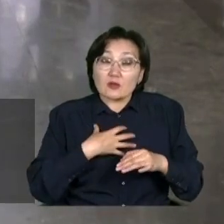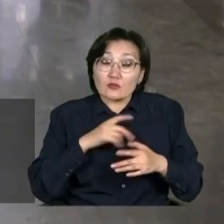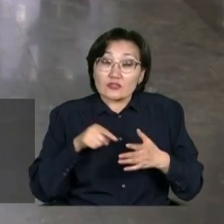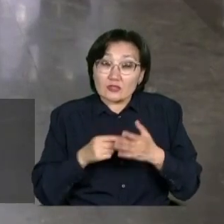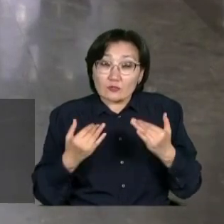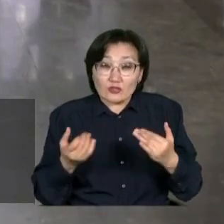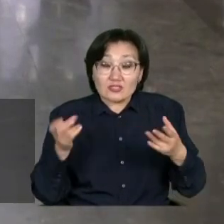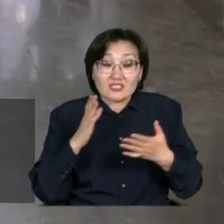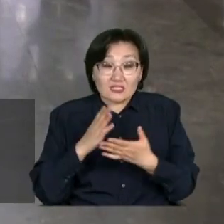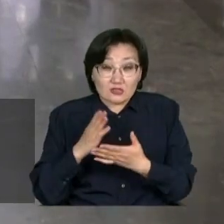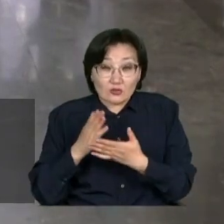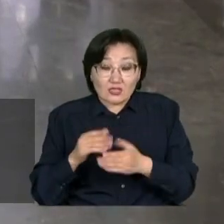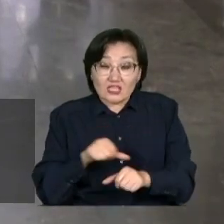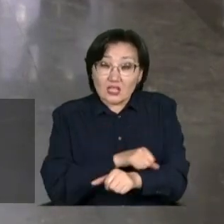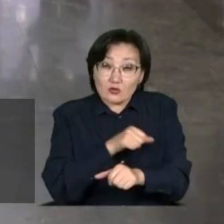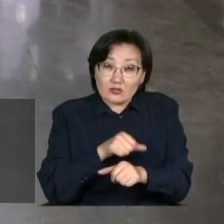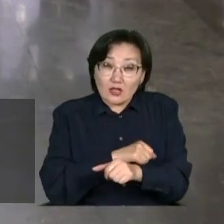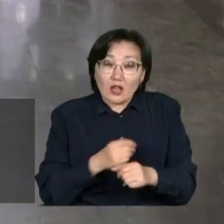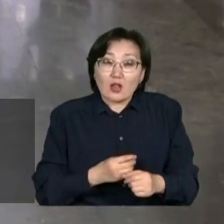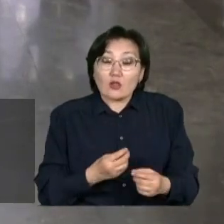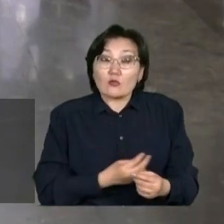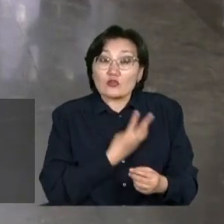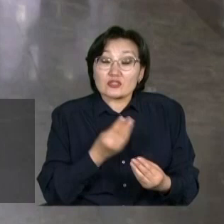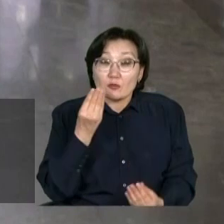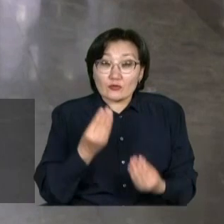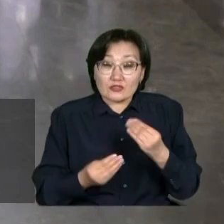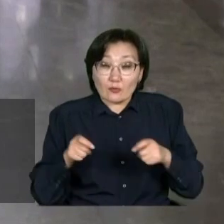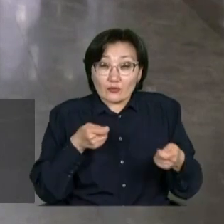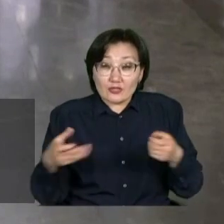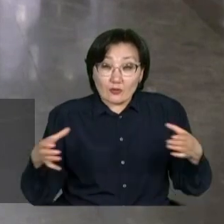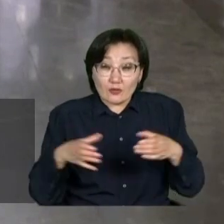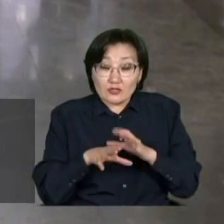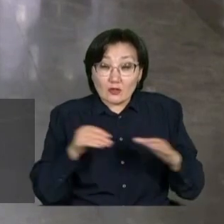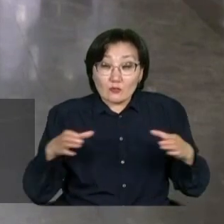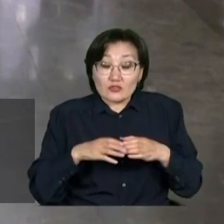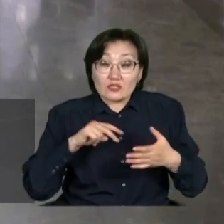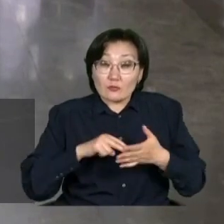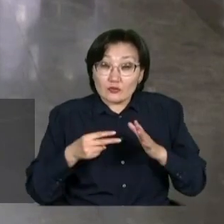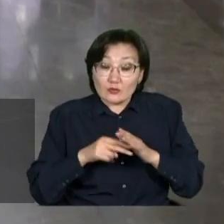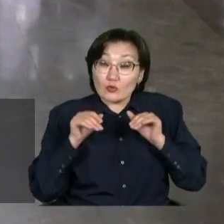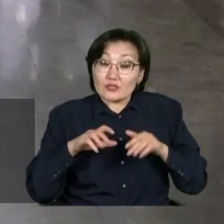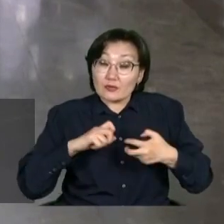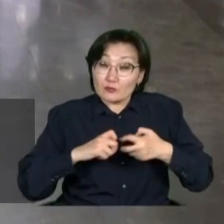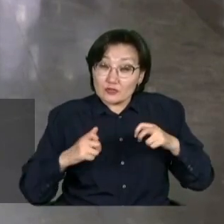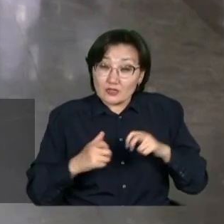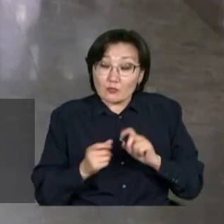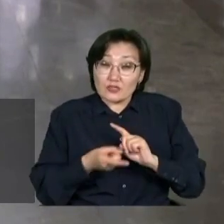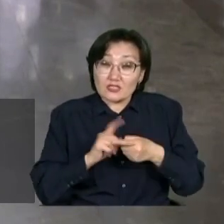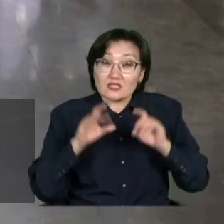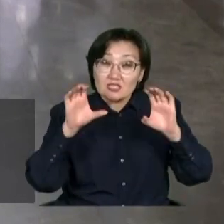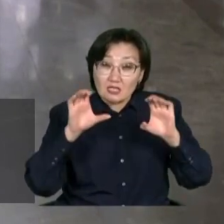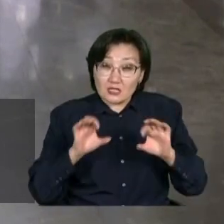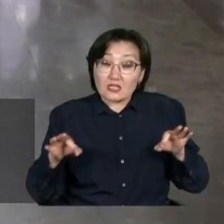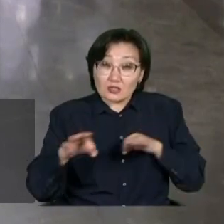Казахстане сегодня также являются наркотики и лудомания. Правительство совместно с депутатами намерено решить проблемы, изменив